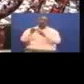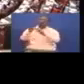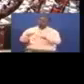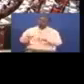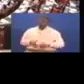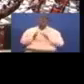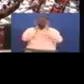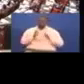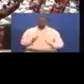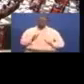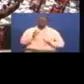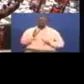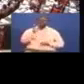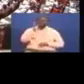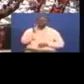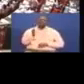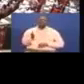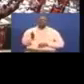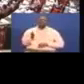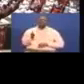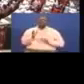Waheshimiwa wabunge, tusikilizane.